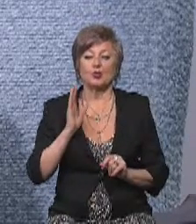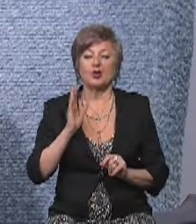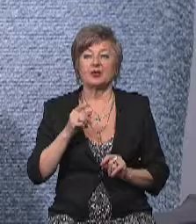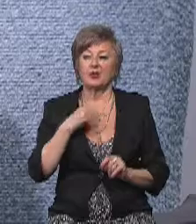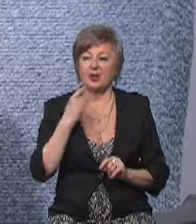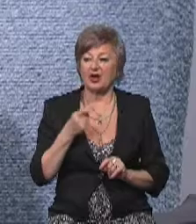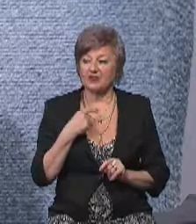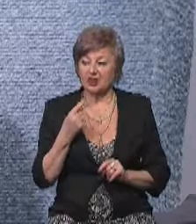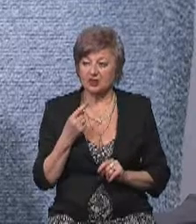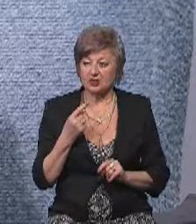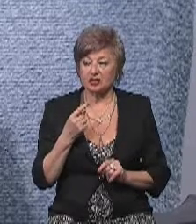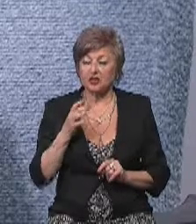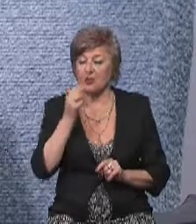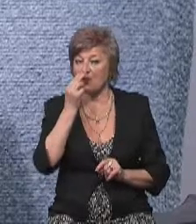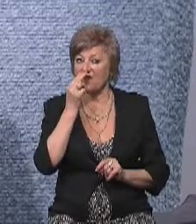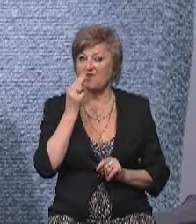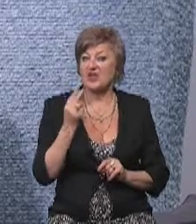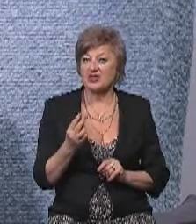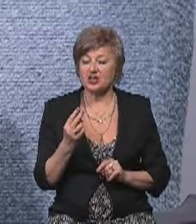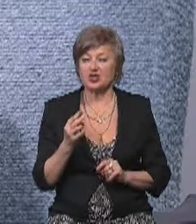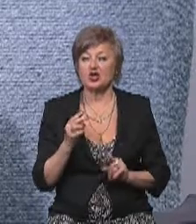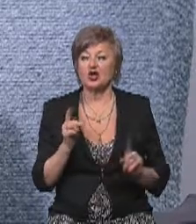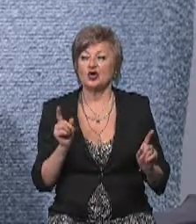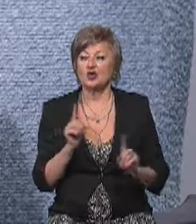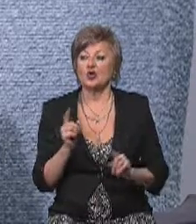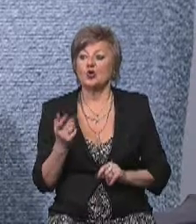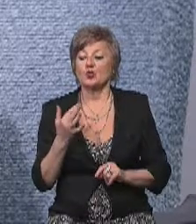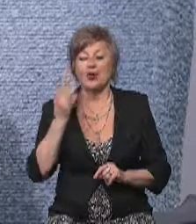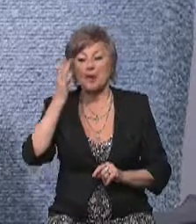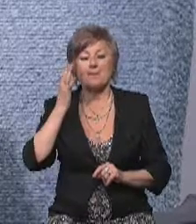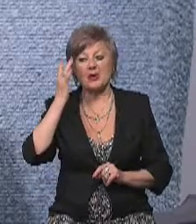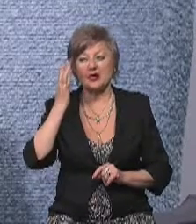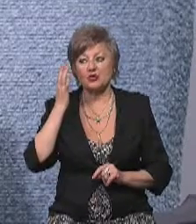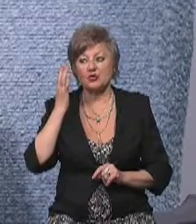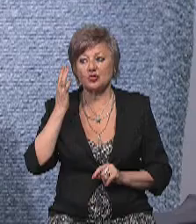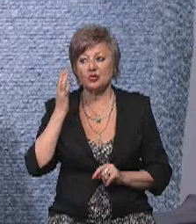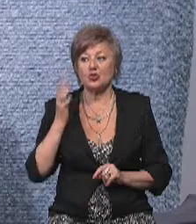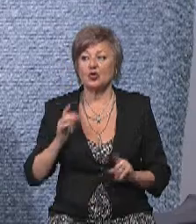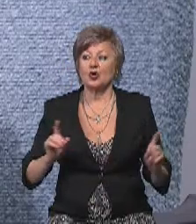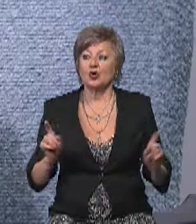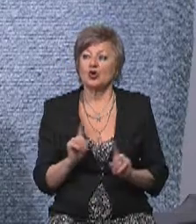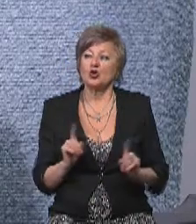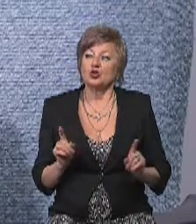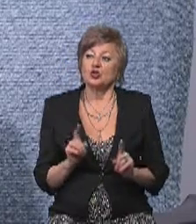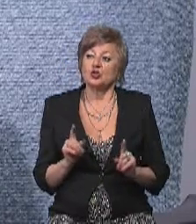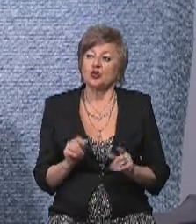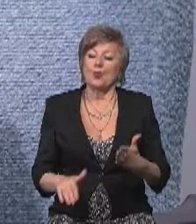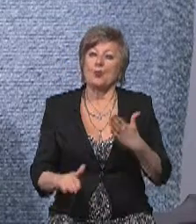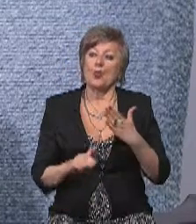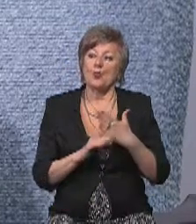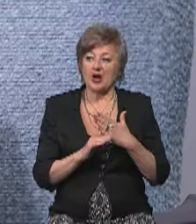візію, про бачення майбутнього, настільки омріяного і красивого, що воно